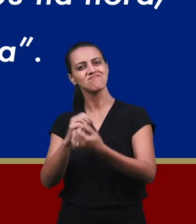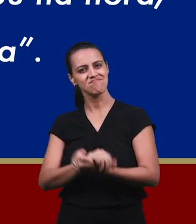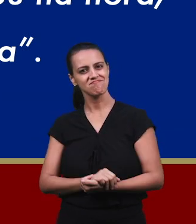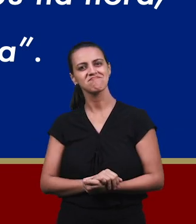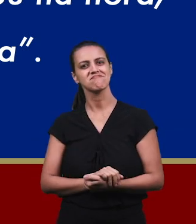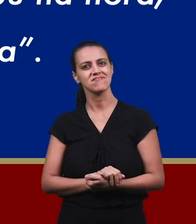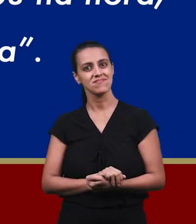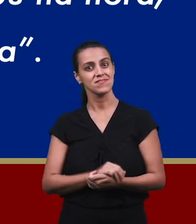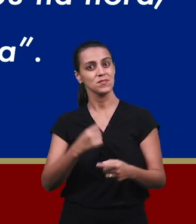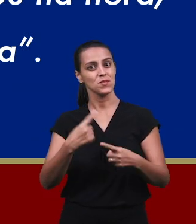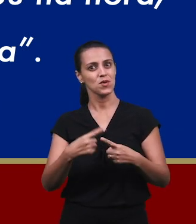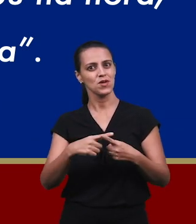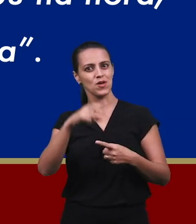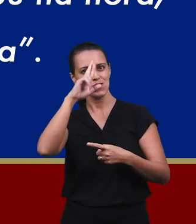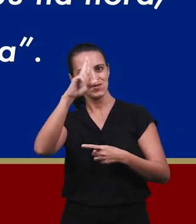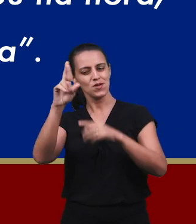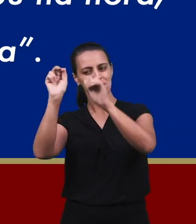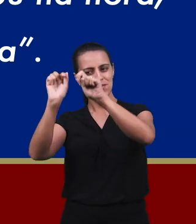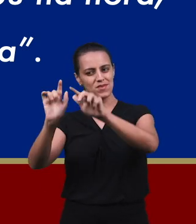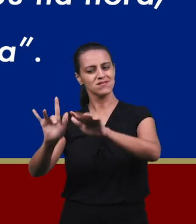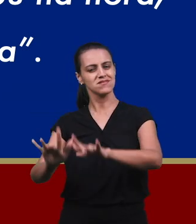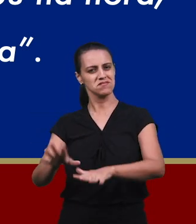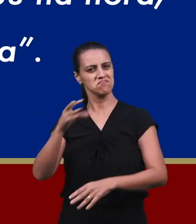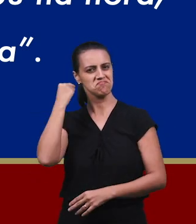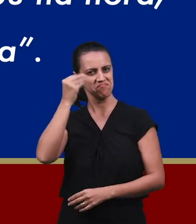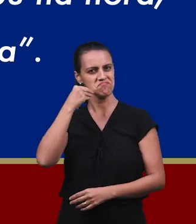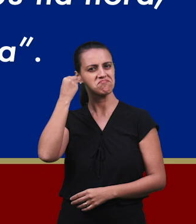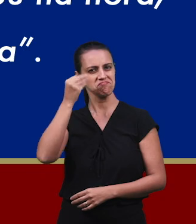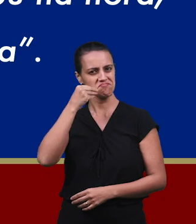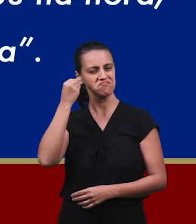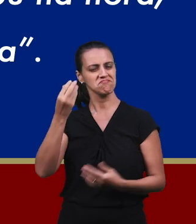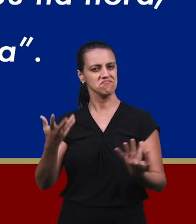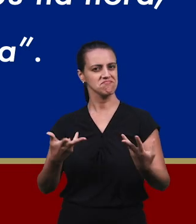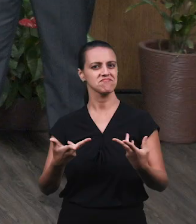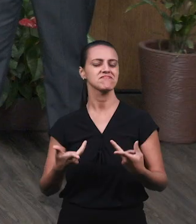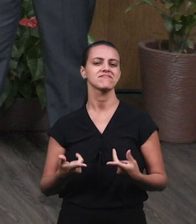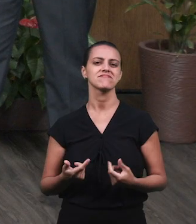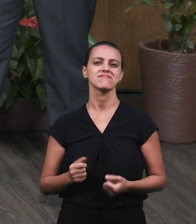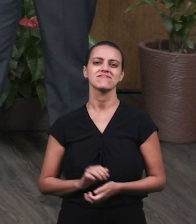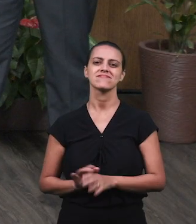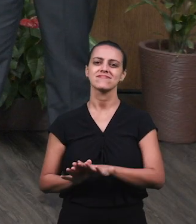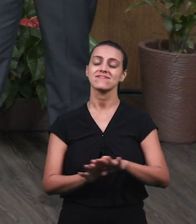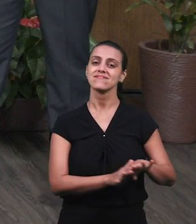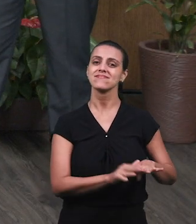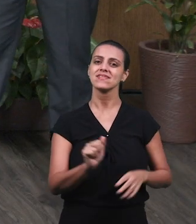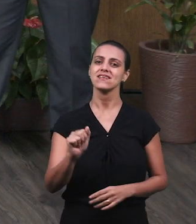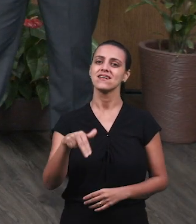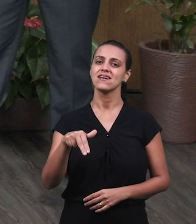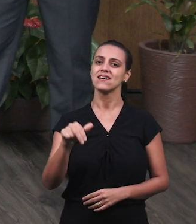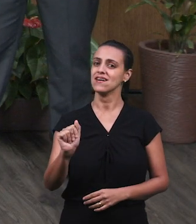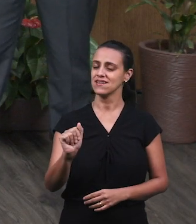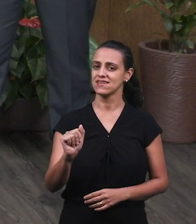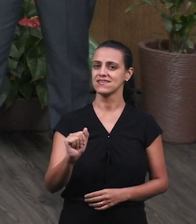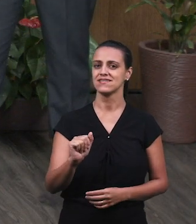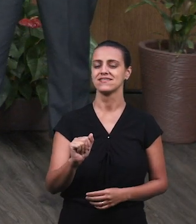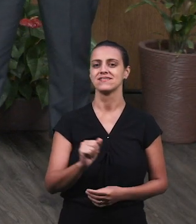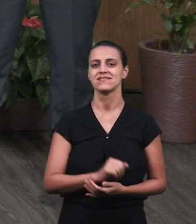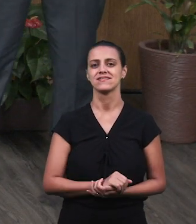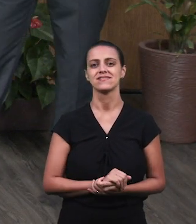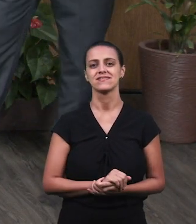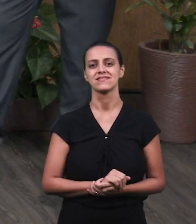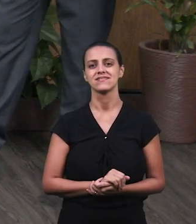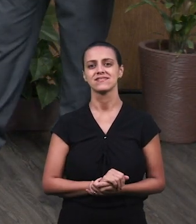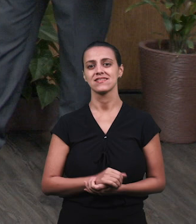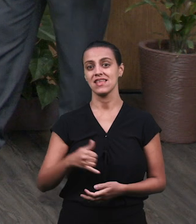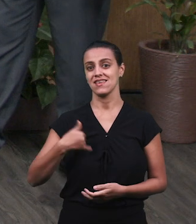et la préservation pour l'enseignement de la parole. Gloire à Dieu. Ana Soares da Silva Cardoso,